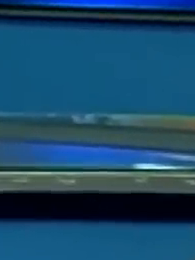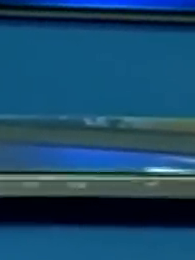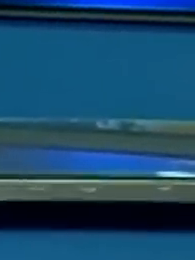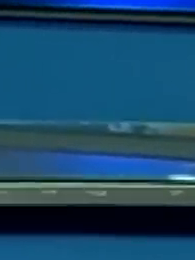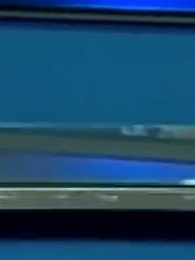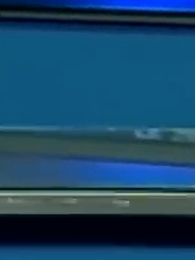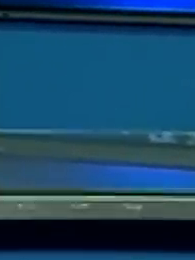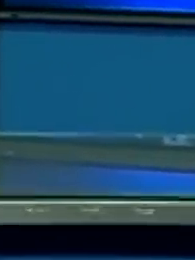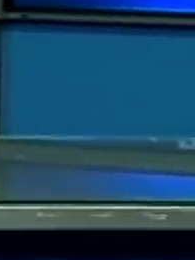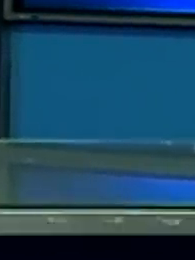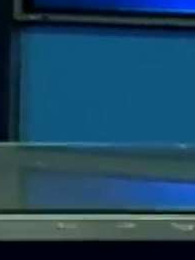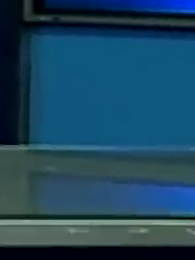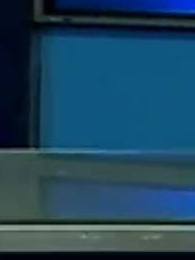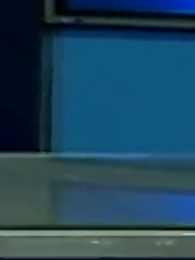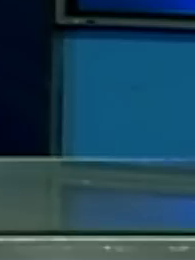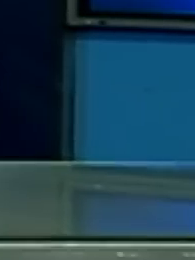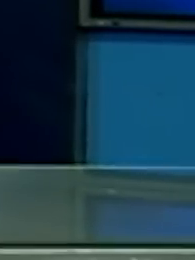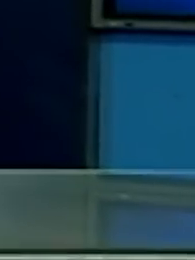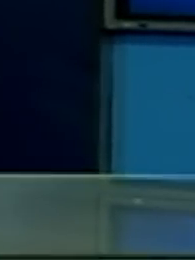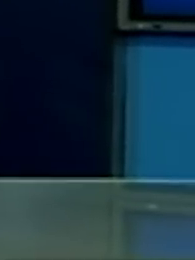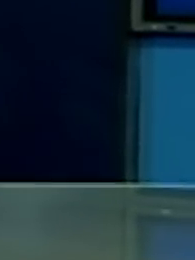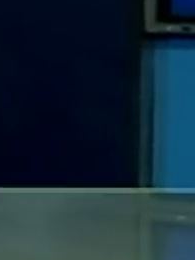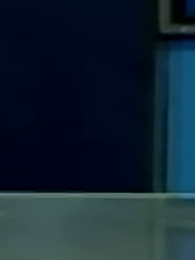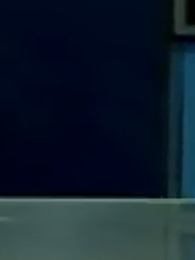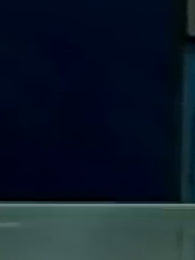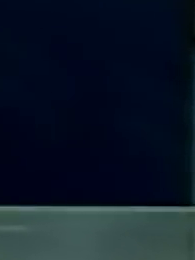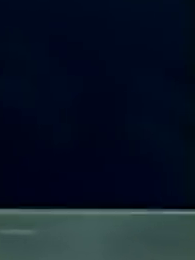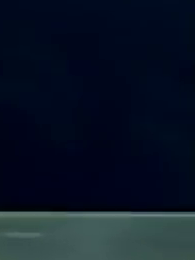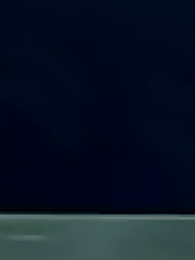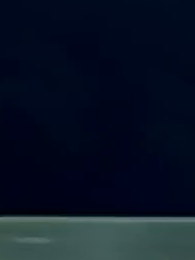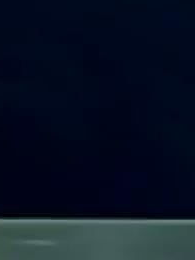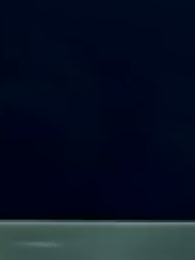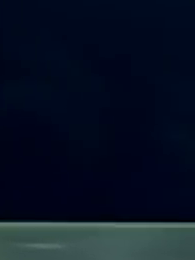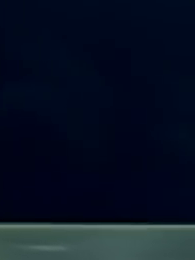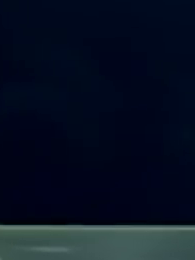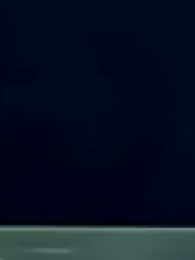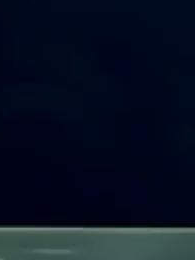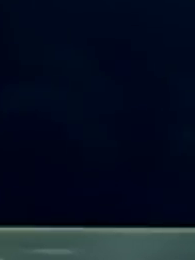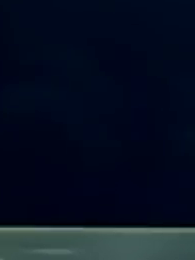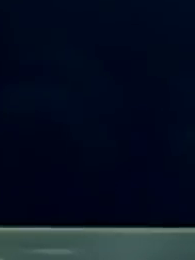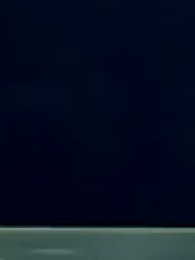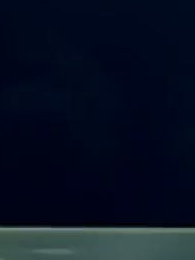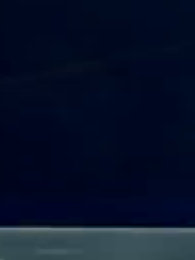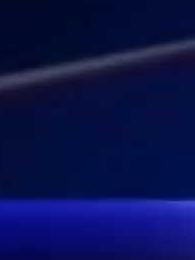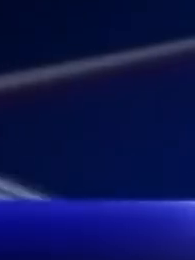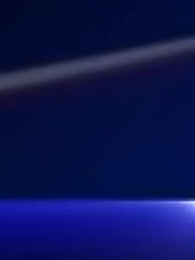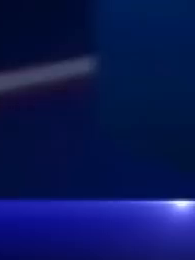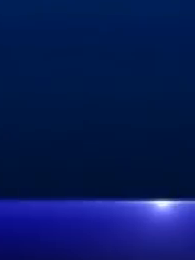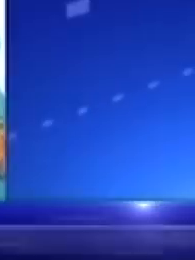আসসালামু আলাইকুম, এটিএন বাংলা সংবাদে সবাইকে স্বাগত জানাচ্ছে, আমি মামদিনাস মমি। শুরুতেই বিআরবি কেবল সংবাদ শিরোনাম।